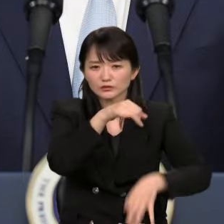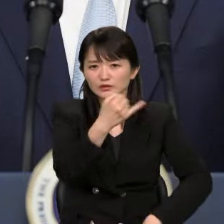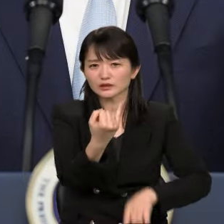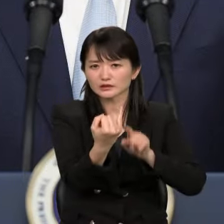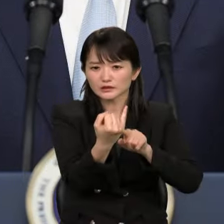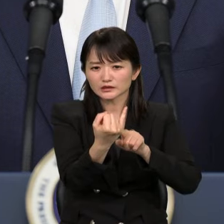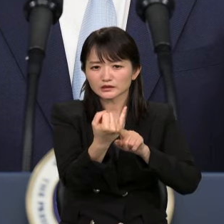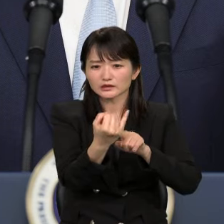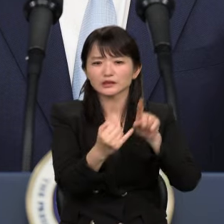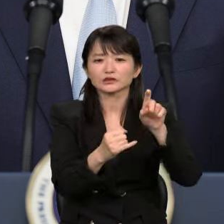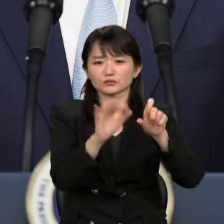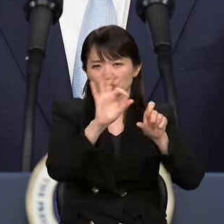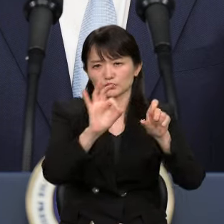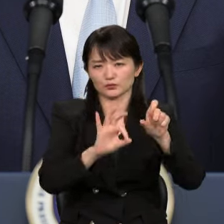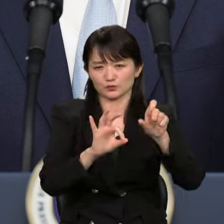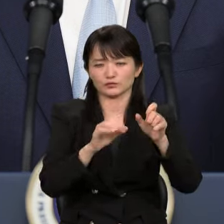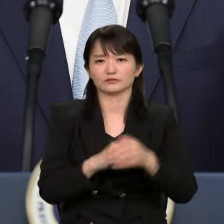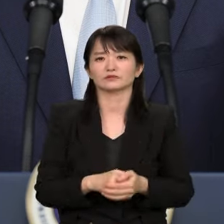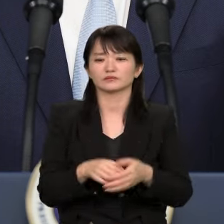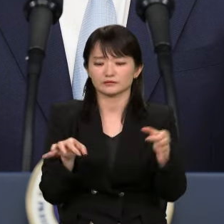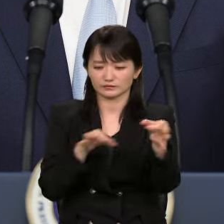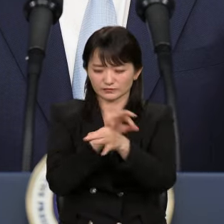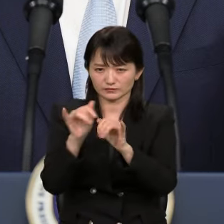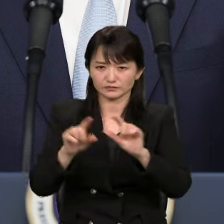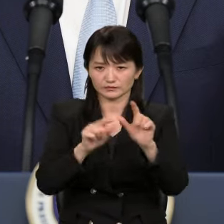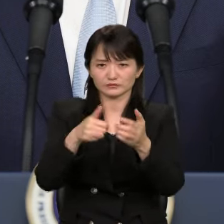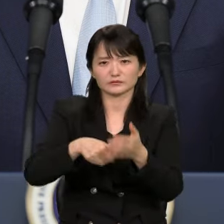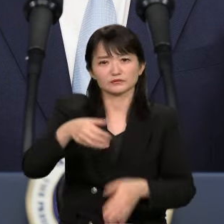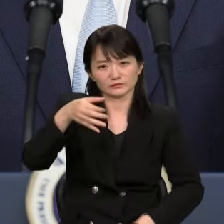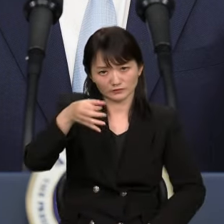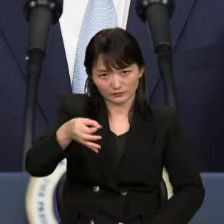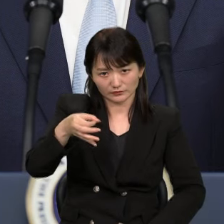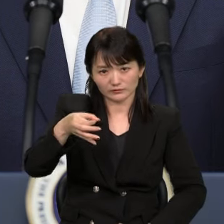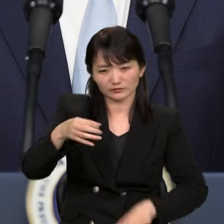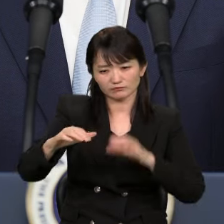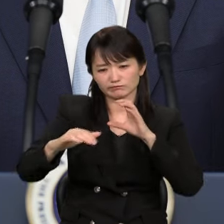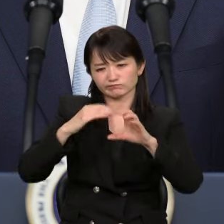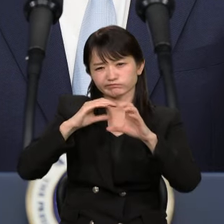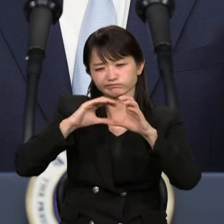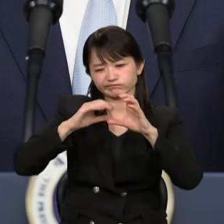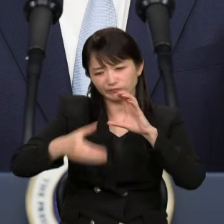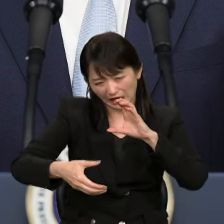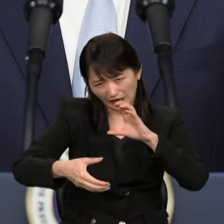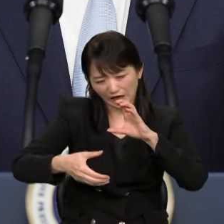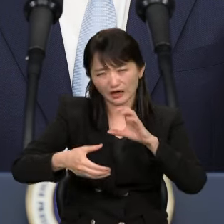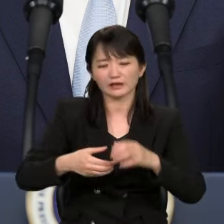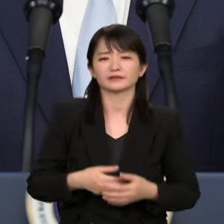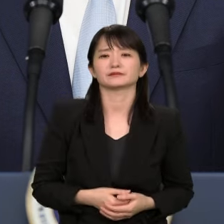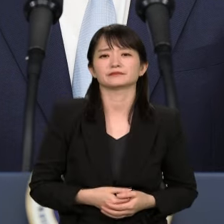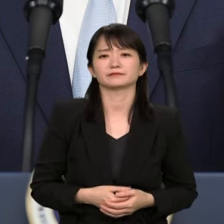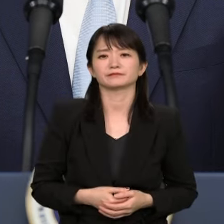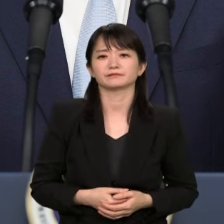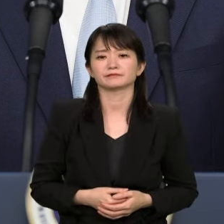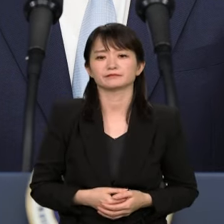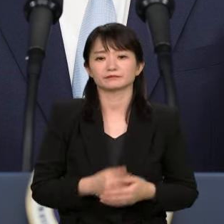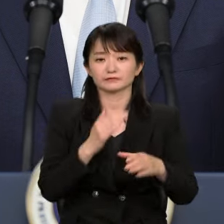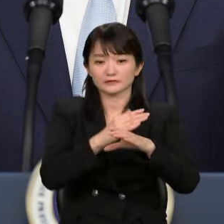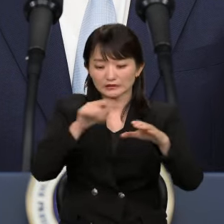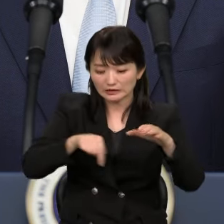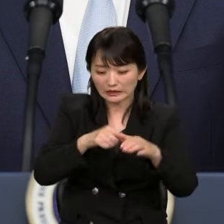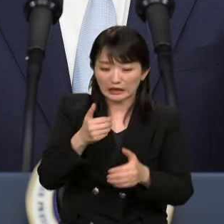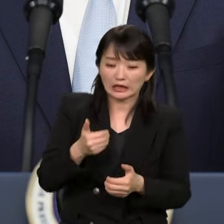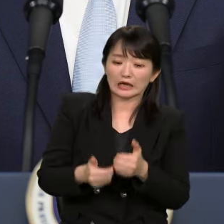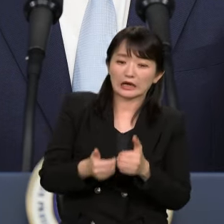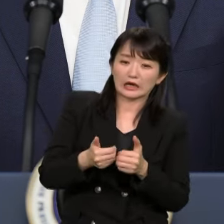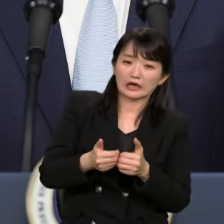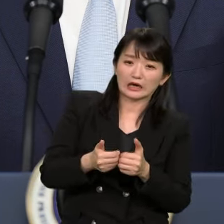15%를 기록했습니다. 경제, 민생, 물가, 그리고 소통 미흡이 그 뒤를 이었습니다. 당내 내부 갈등이